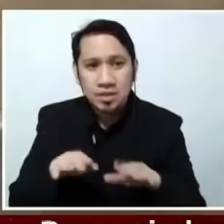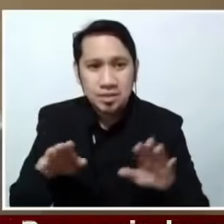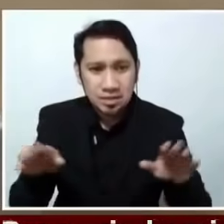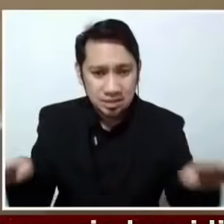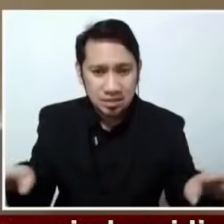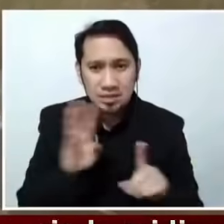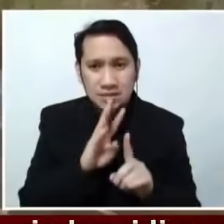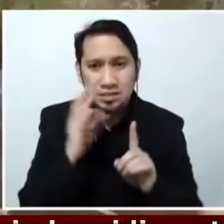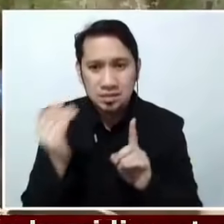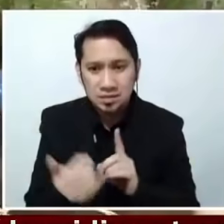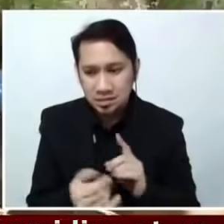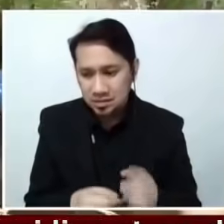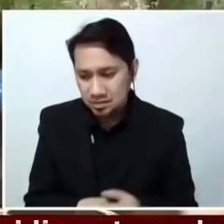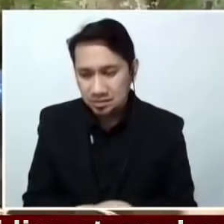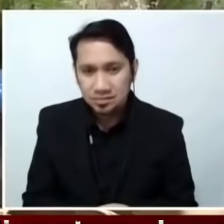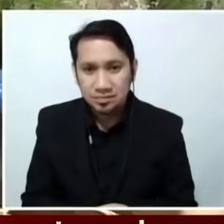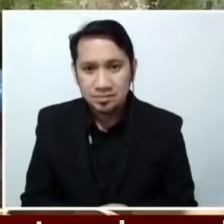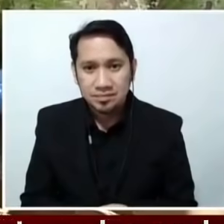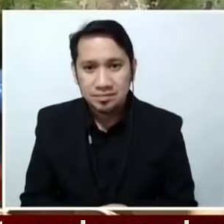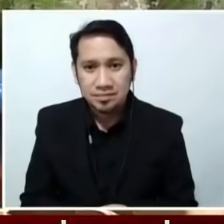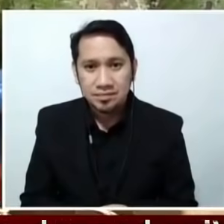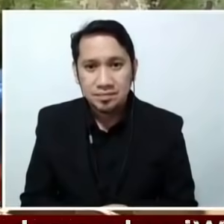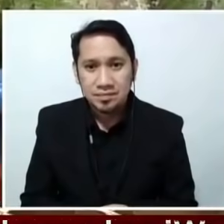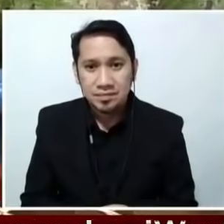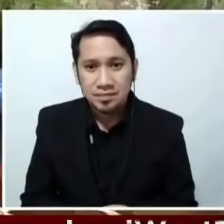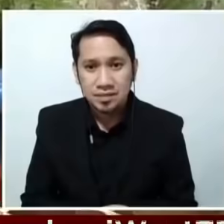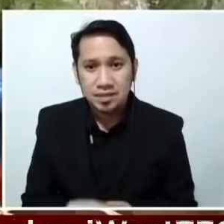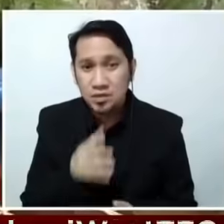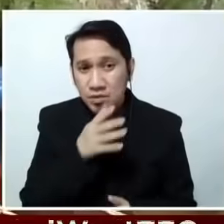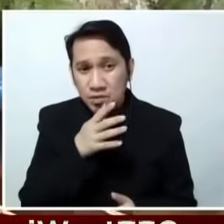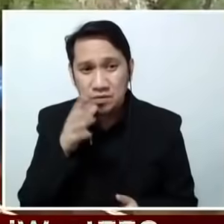Barangay Anupul. Ang pagsasaka po dito,